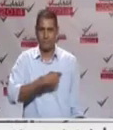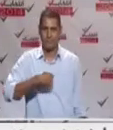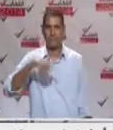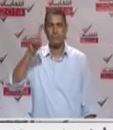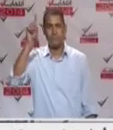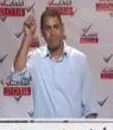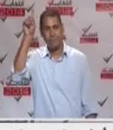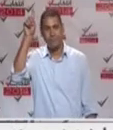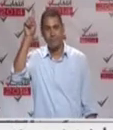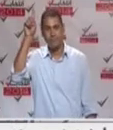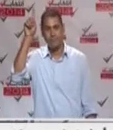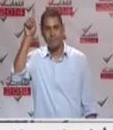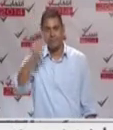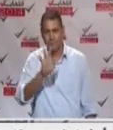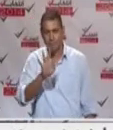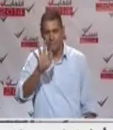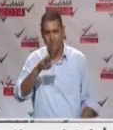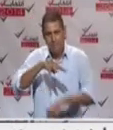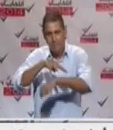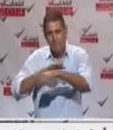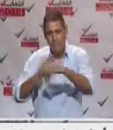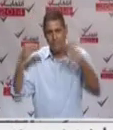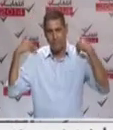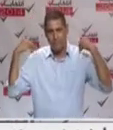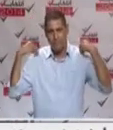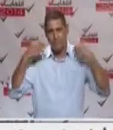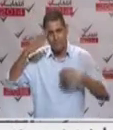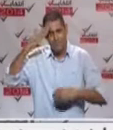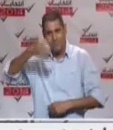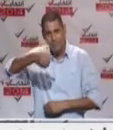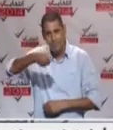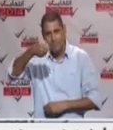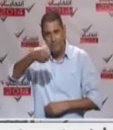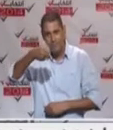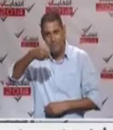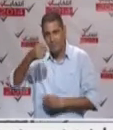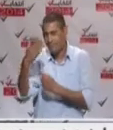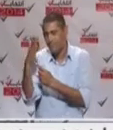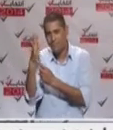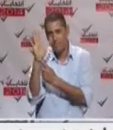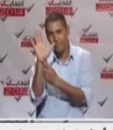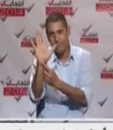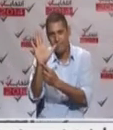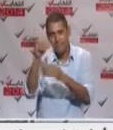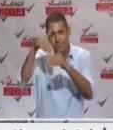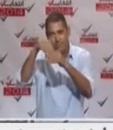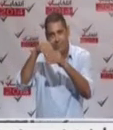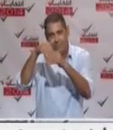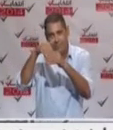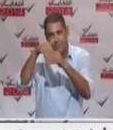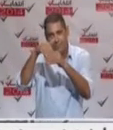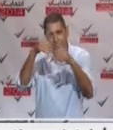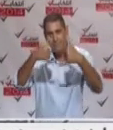بسم الله الرحمن الرحيم اهالينا بدائره بنزرت السلام عليكم نتقدم الى الانتخابات التشريعيه